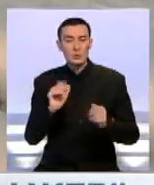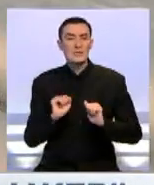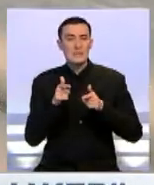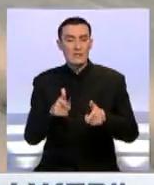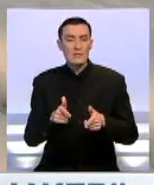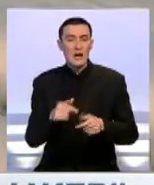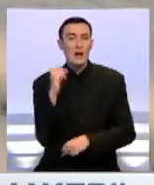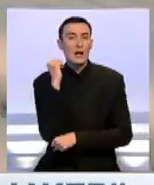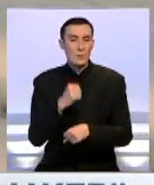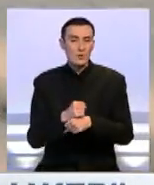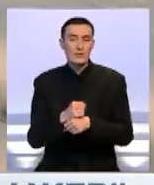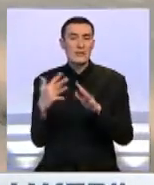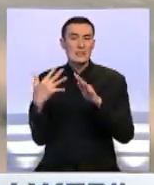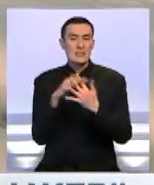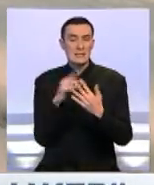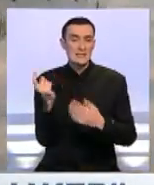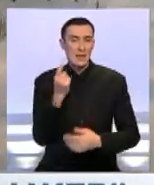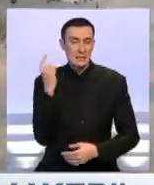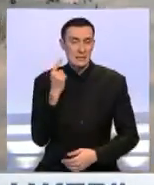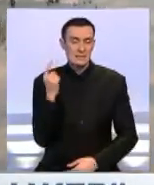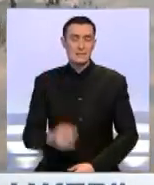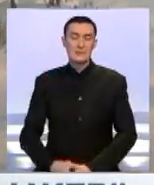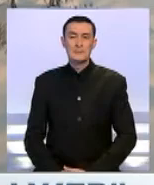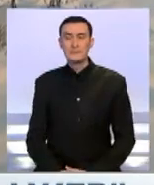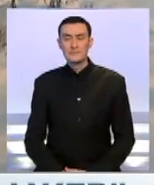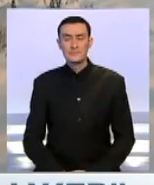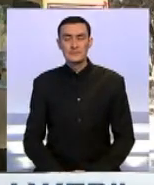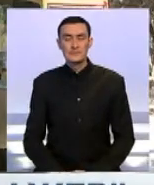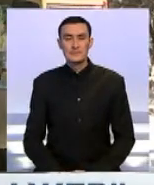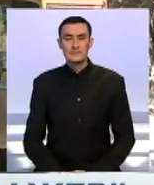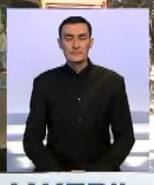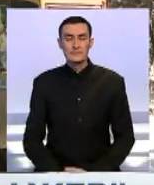заселят работников местных крестьянских хозяйств.